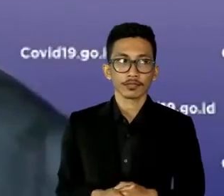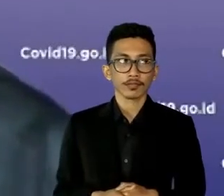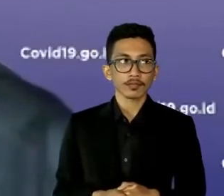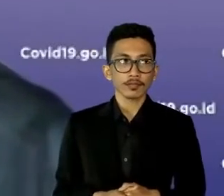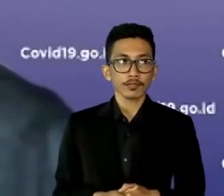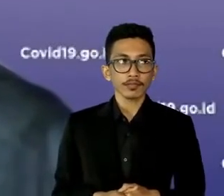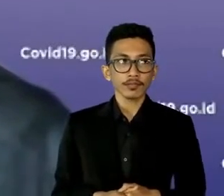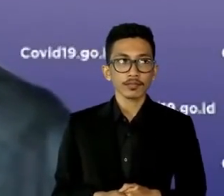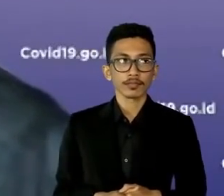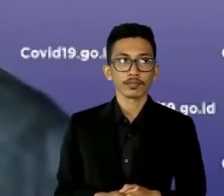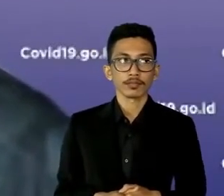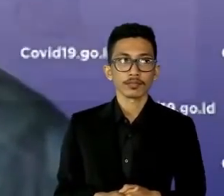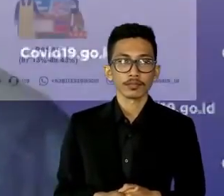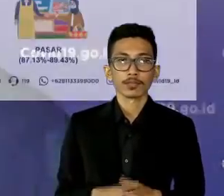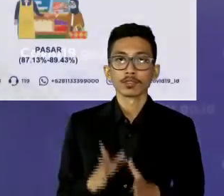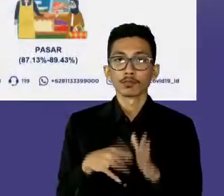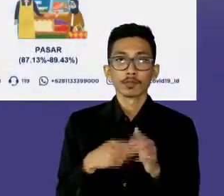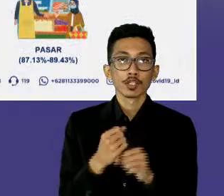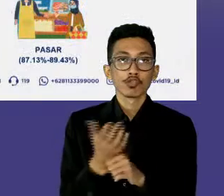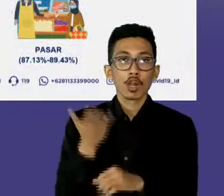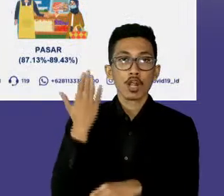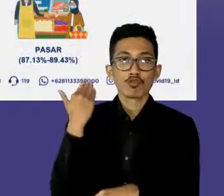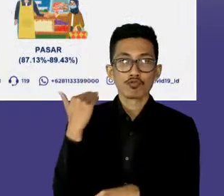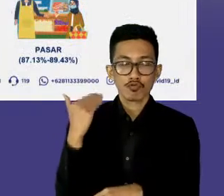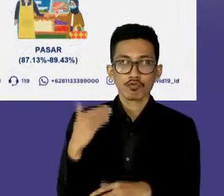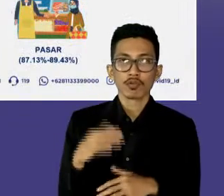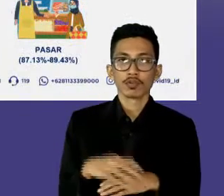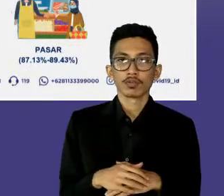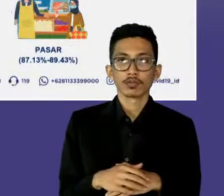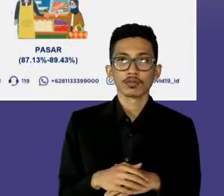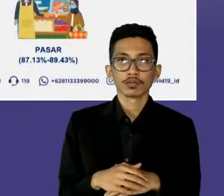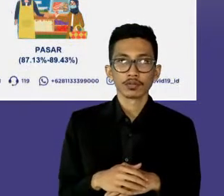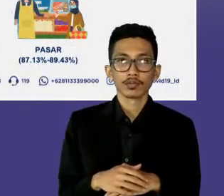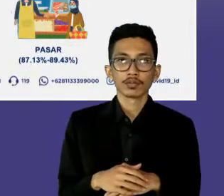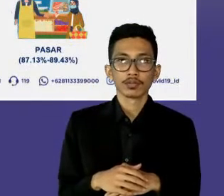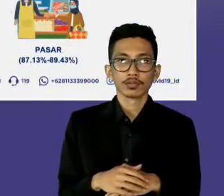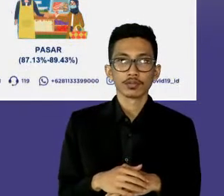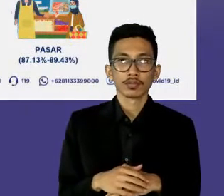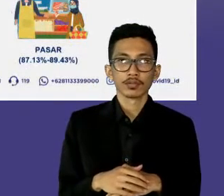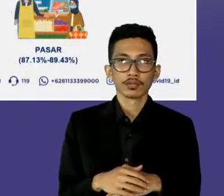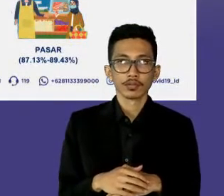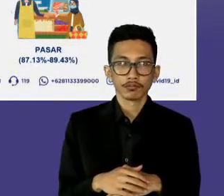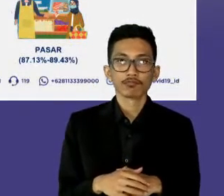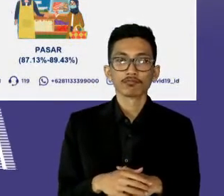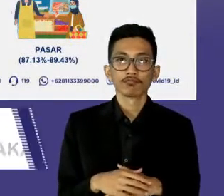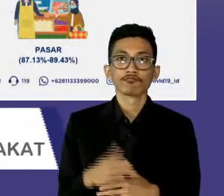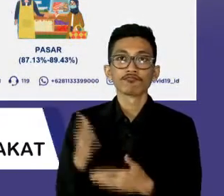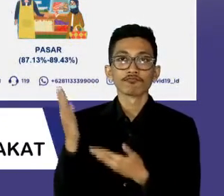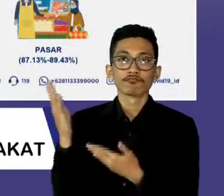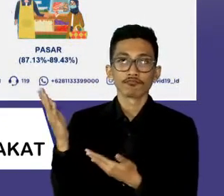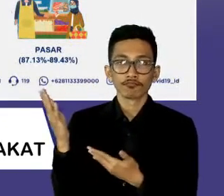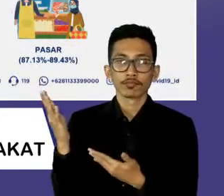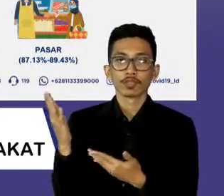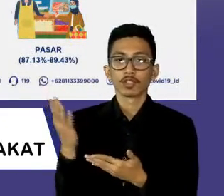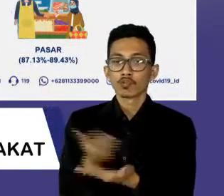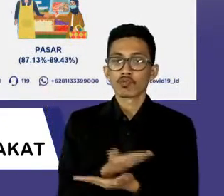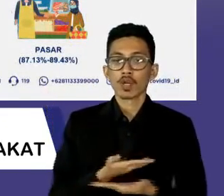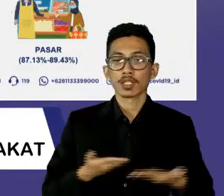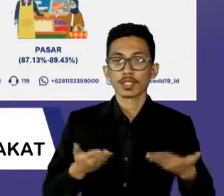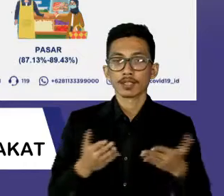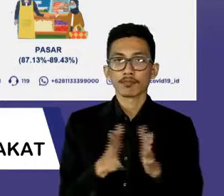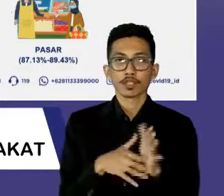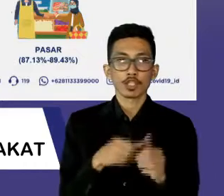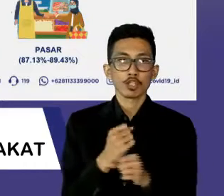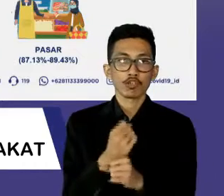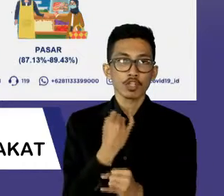Bandingkannya di sini. Kita bandingkan dengan minggu lalu ya. Yang pertama belum dibandingkan, saat ini kita lihat yang kondisi pekan terakhir dulu.